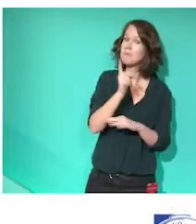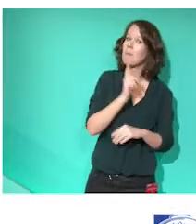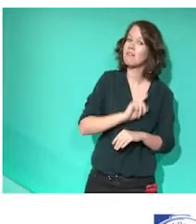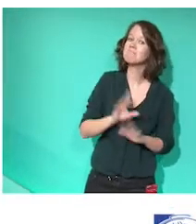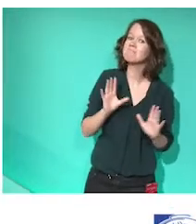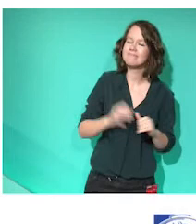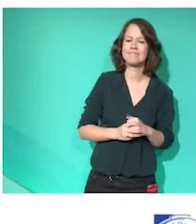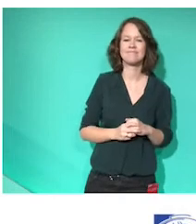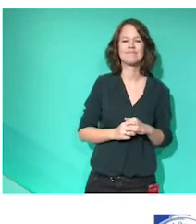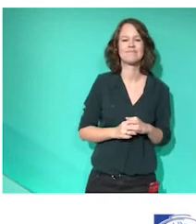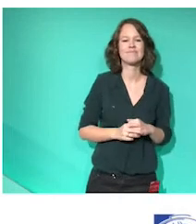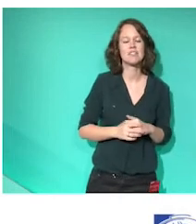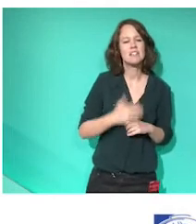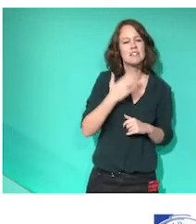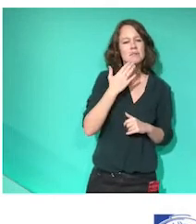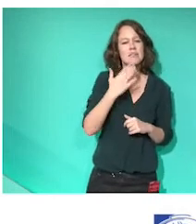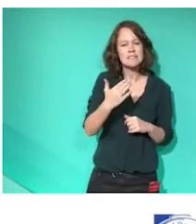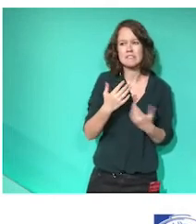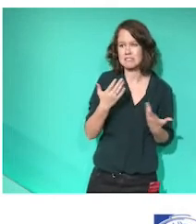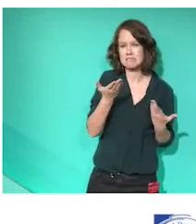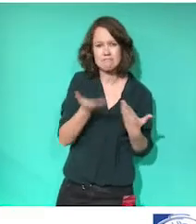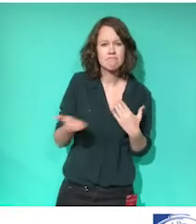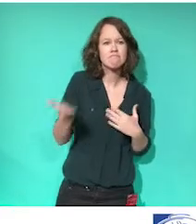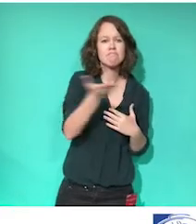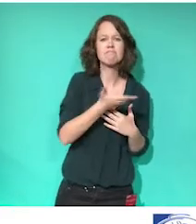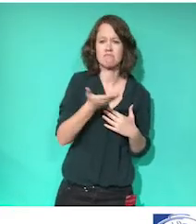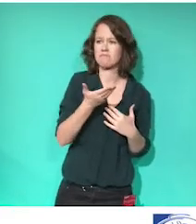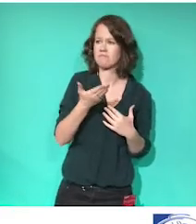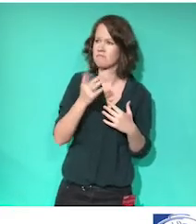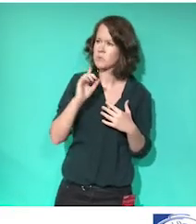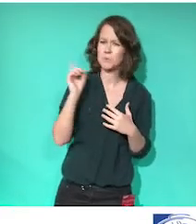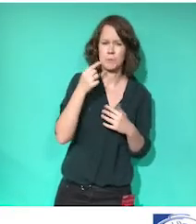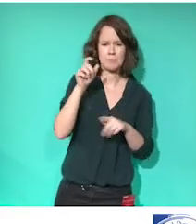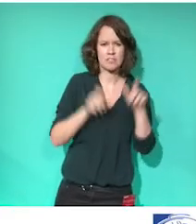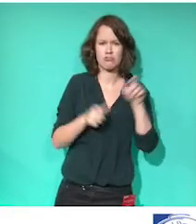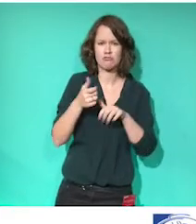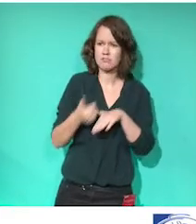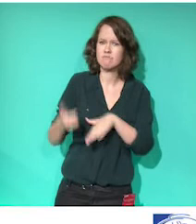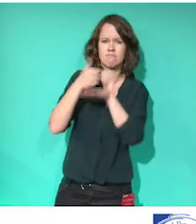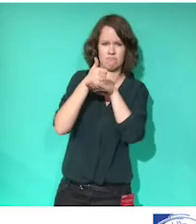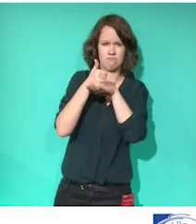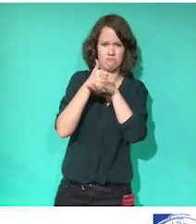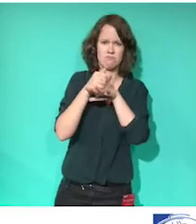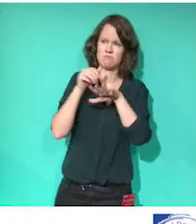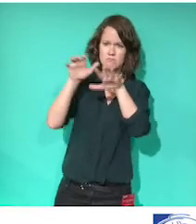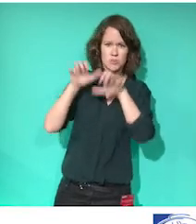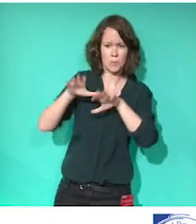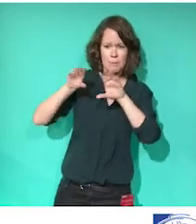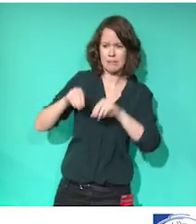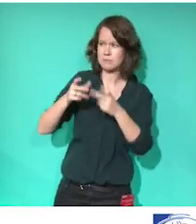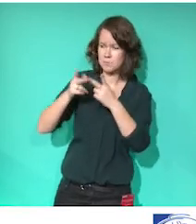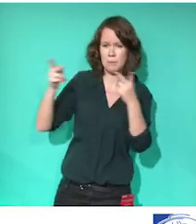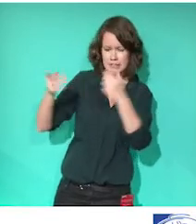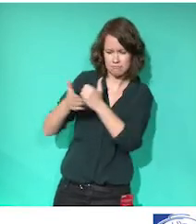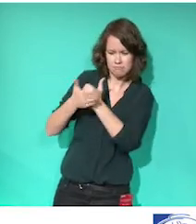Merci à toutes celles qui, dans leur fonction institutionnelle, m'ont accompagnée et ont accompagné cette